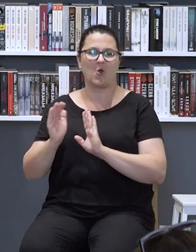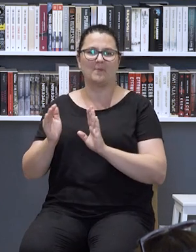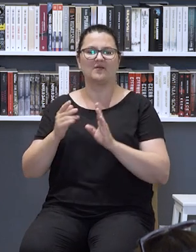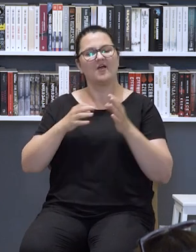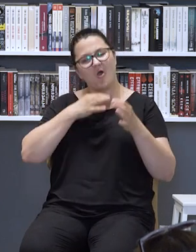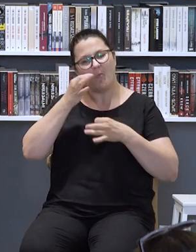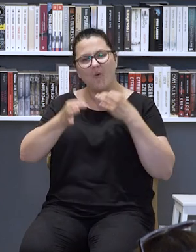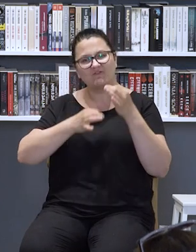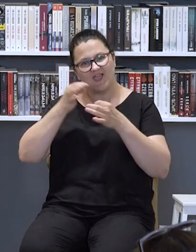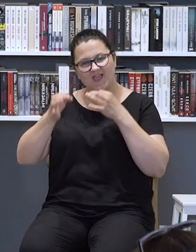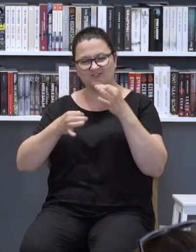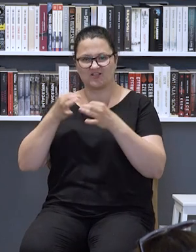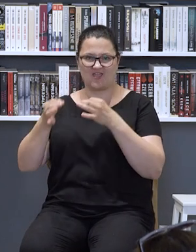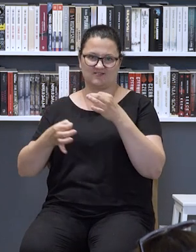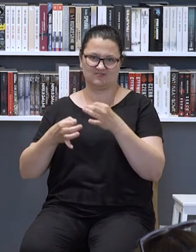opowiedzenia